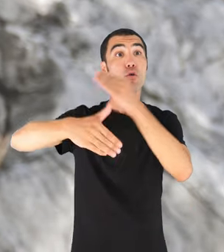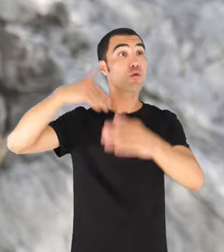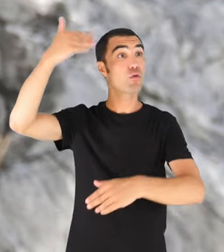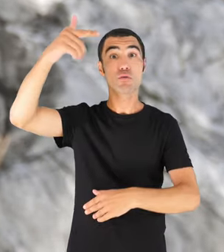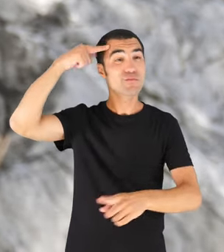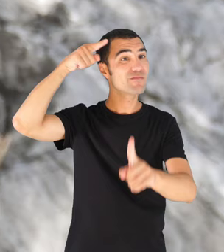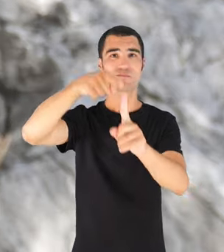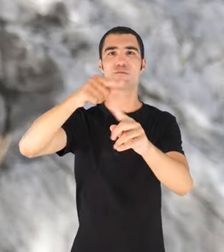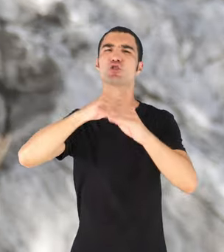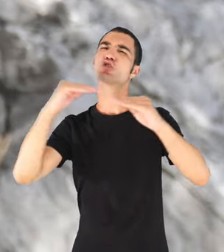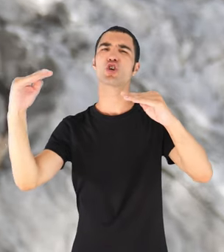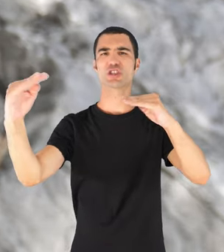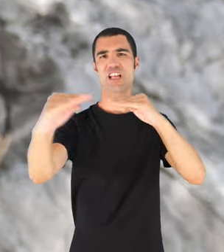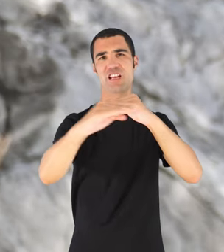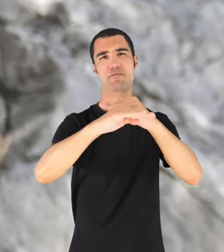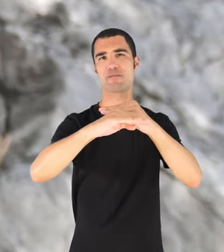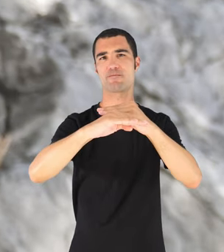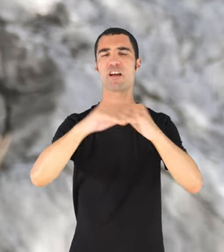O sigui, si el futur va enfocat a